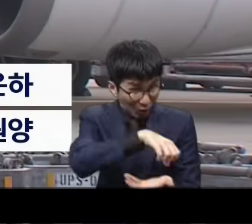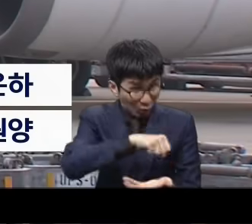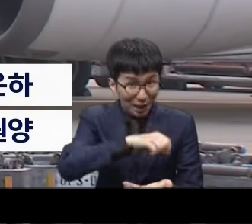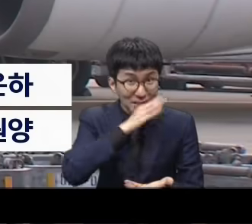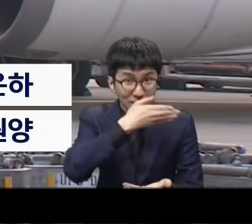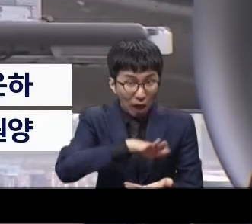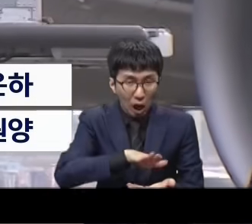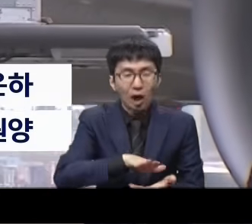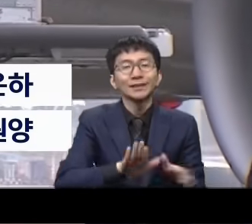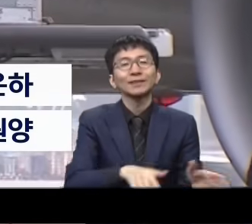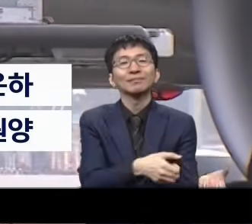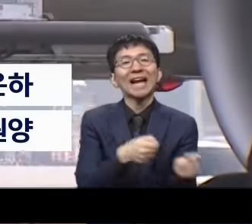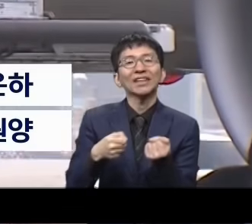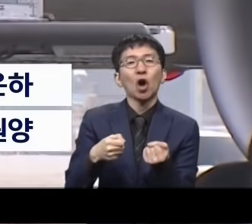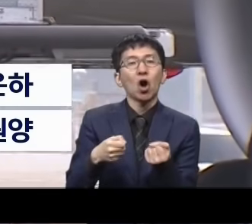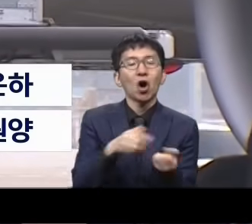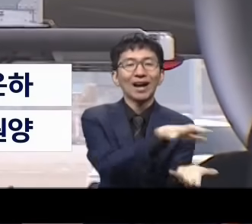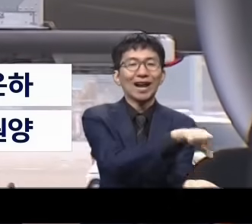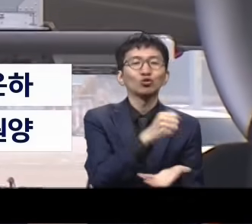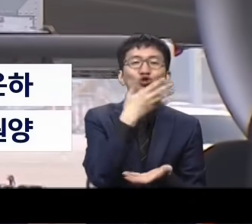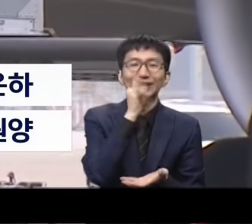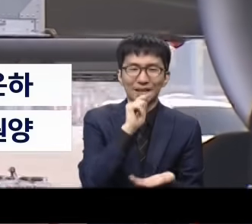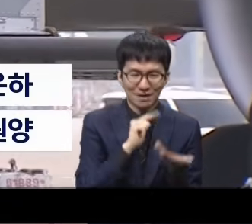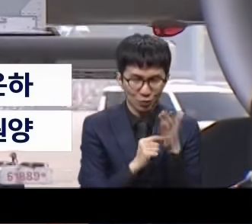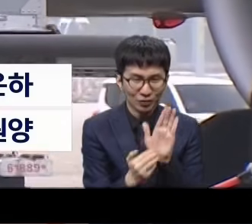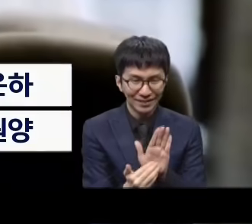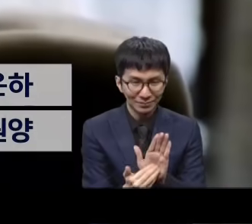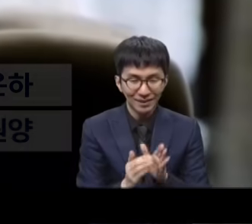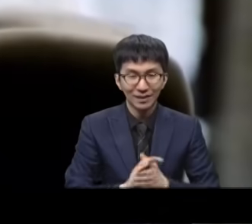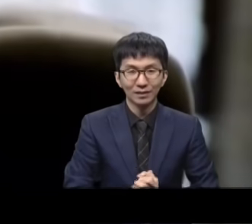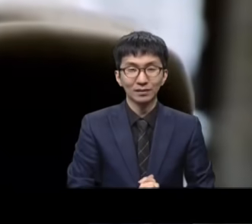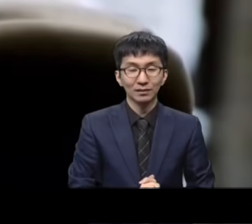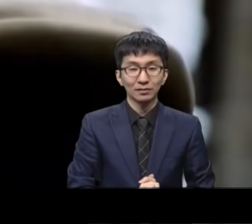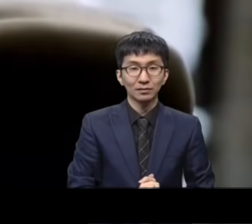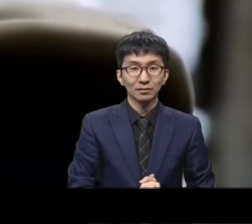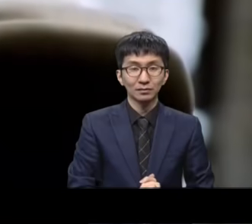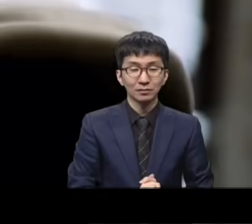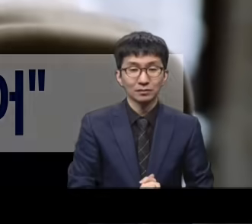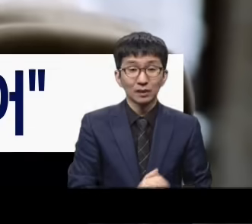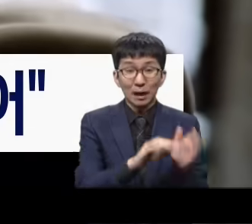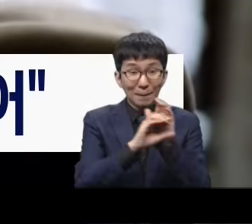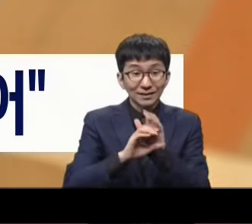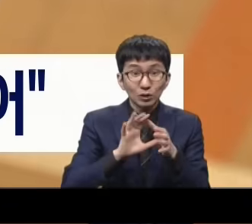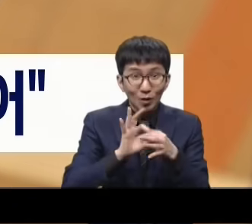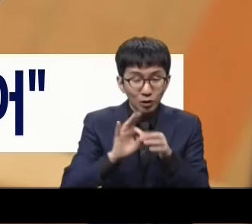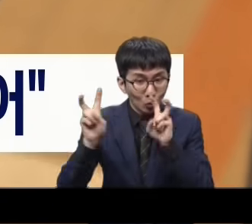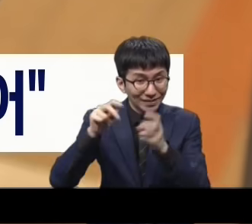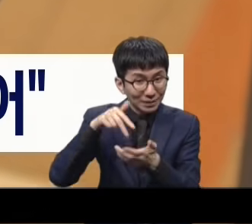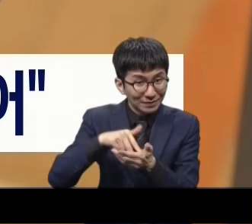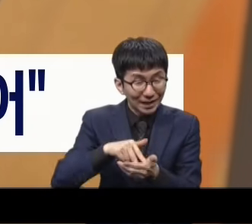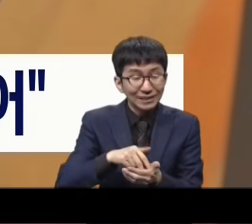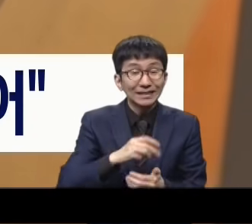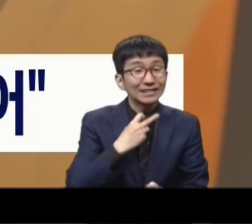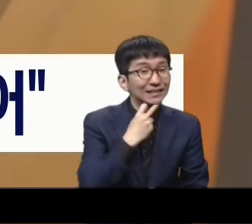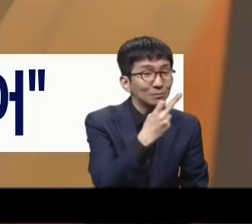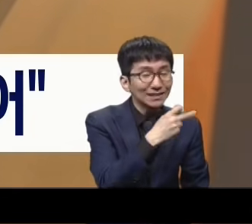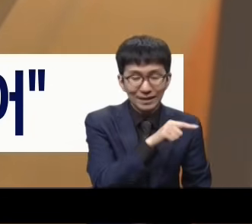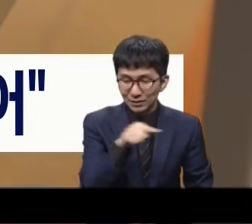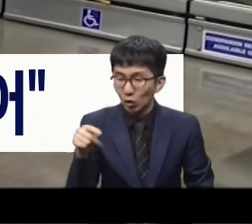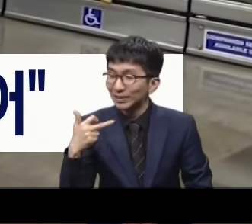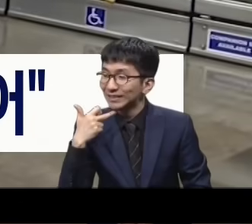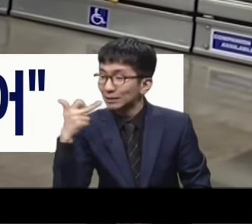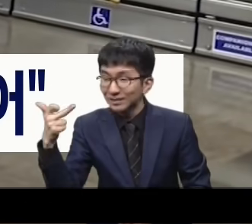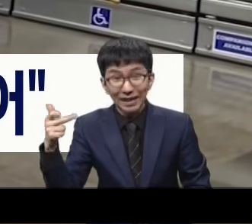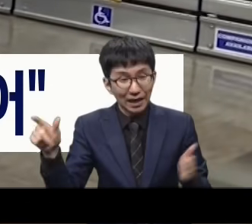미리 당겨받을 수 있다는 전망도 나오고 있습니다. 이런 가운데 백신 업체 모더나는 12세에서